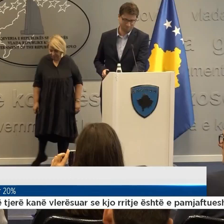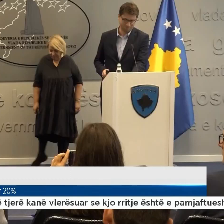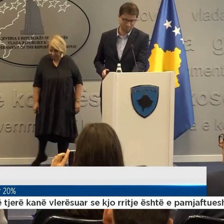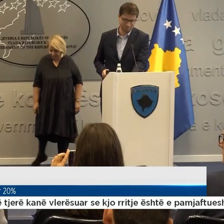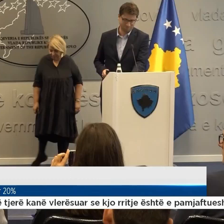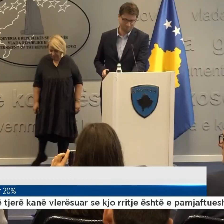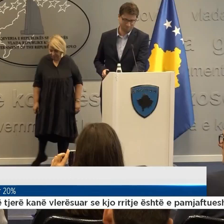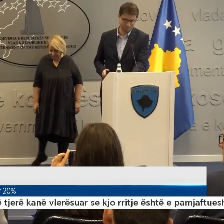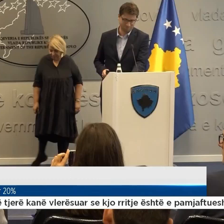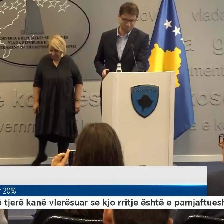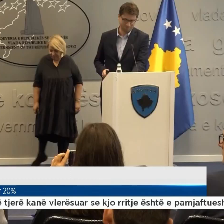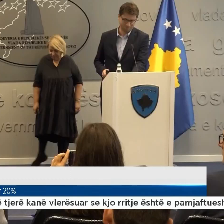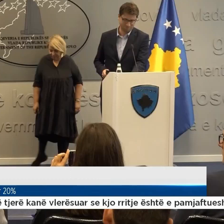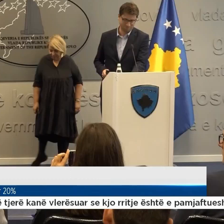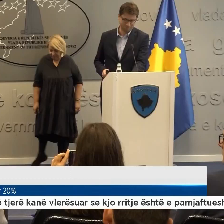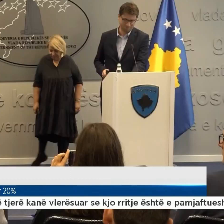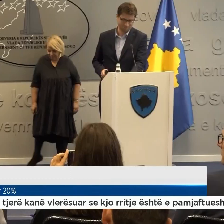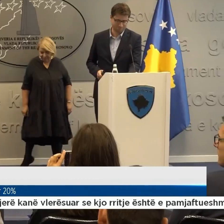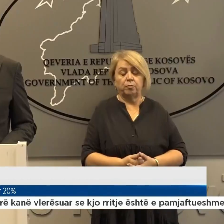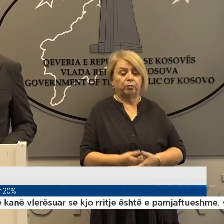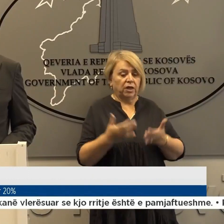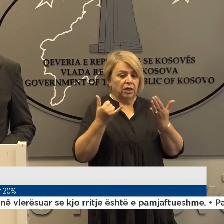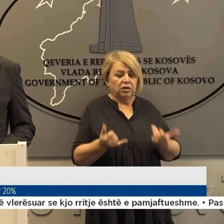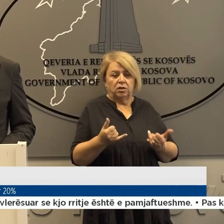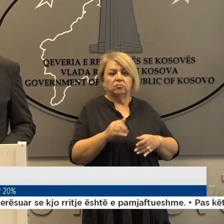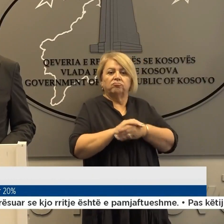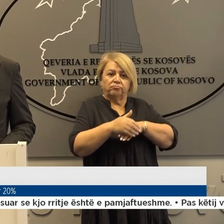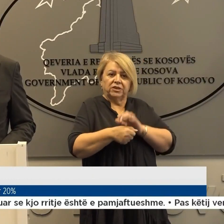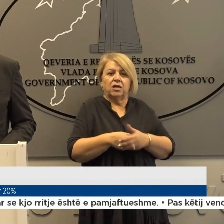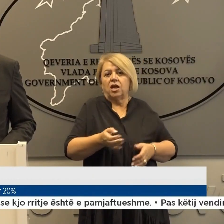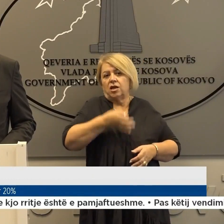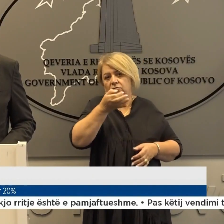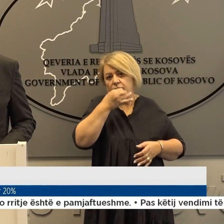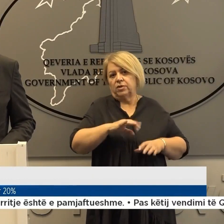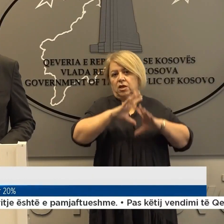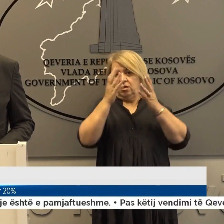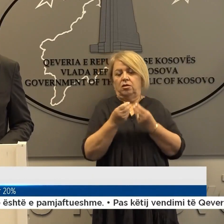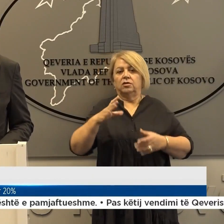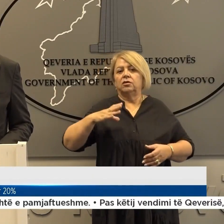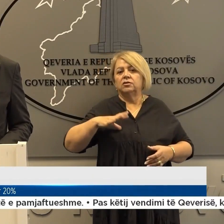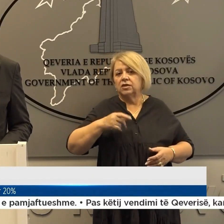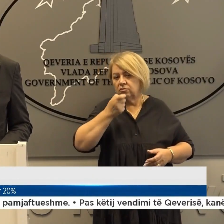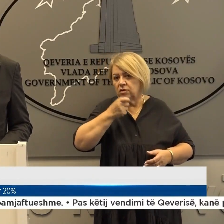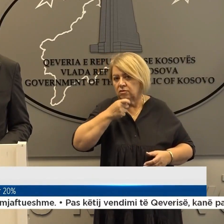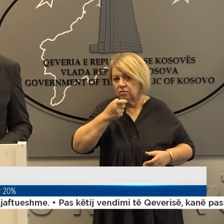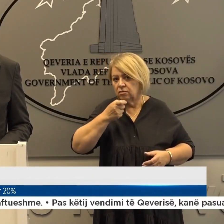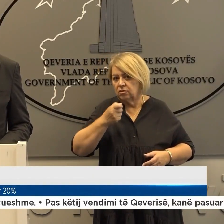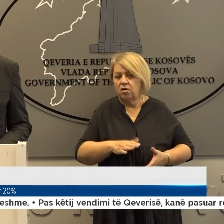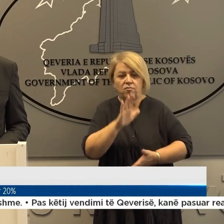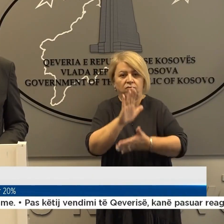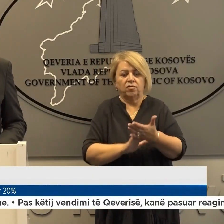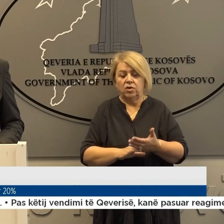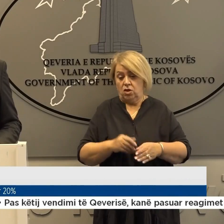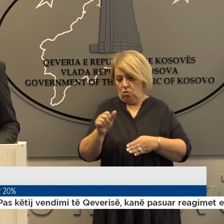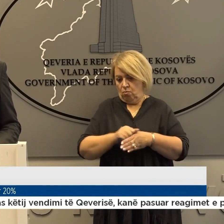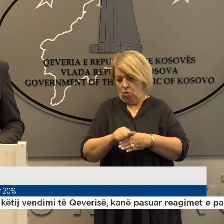Qytetor do të rriten pensionet për 20%. Sot kam kënaqësinë t'ju jap një lajm të mirë të gjithë pensionistëve. Duke filluar nga